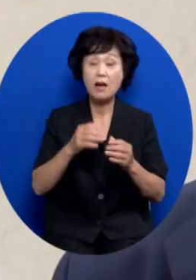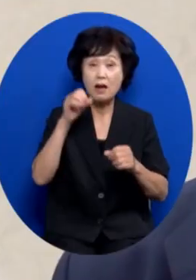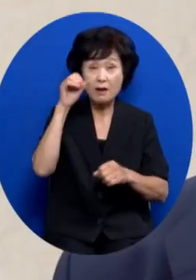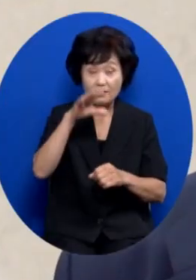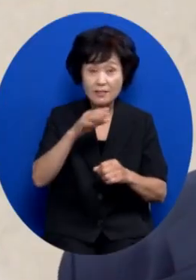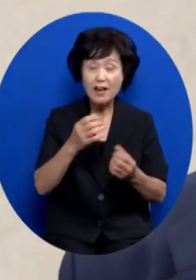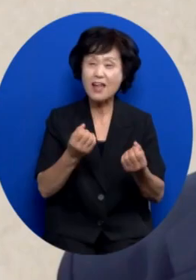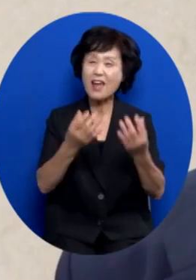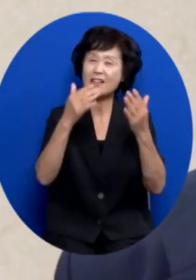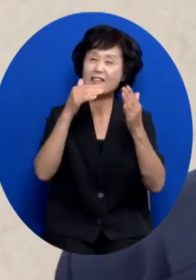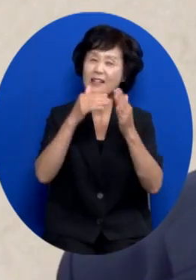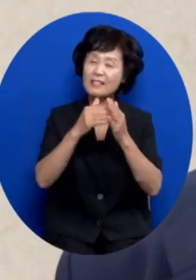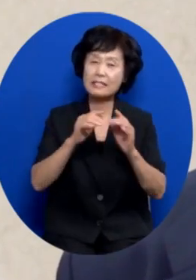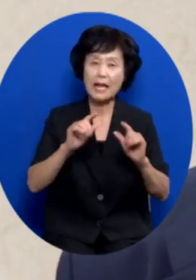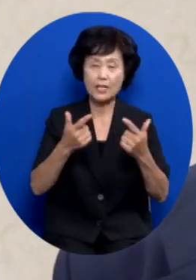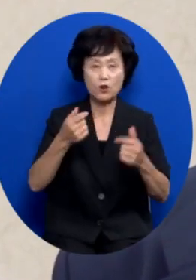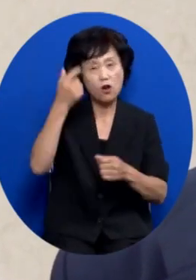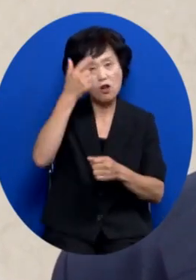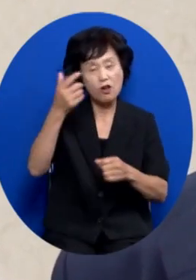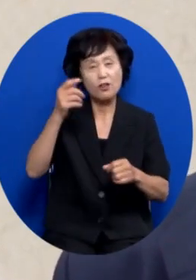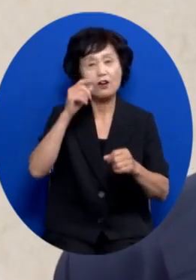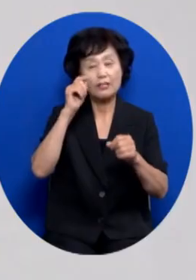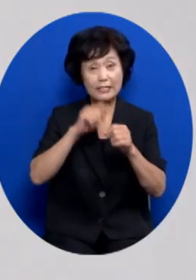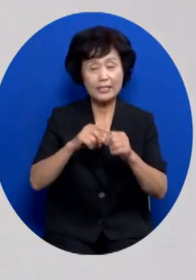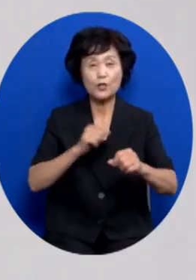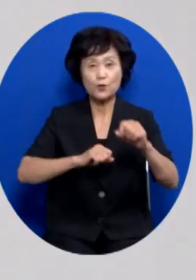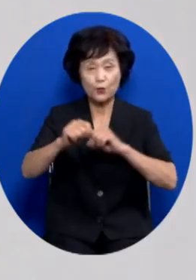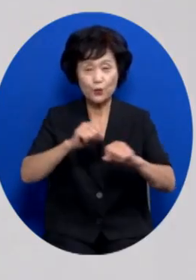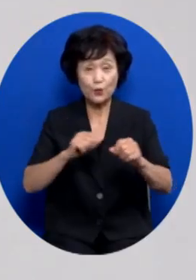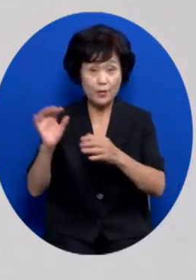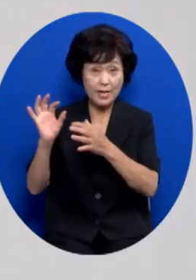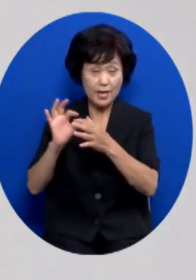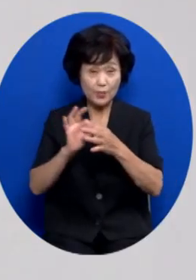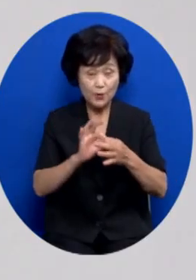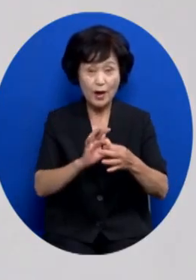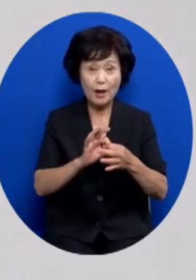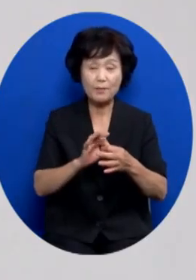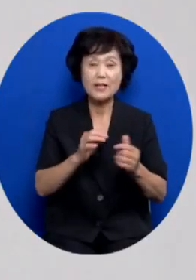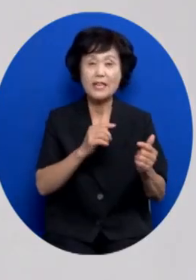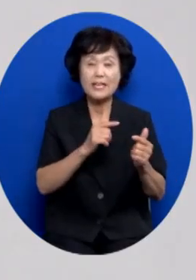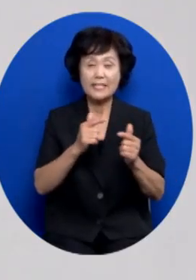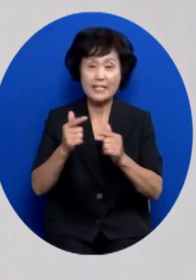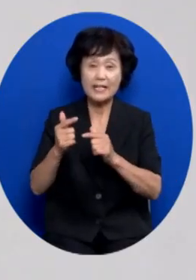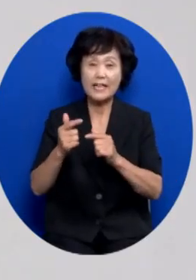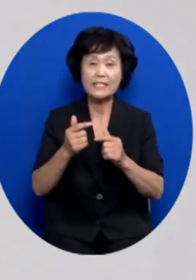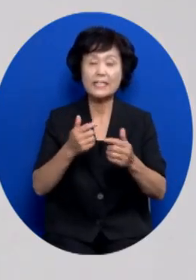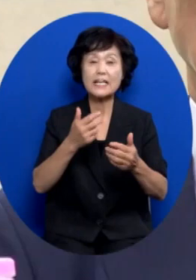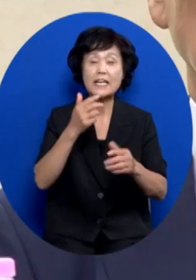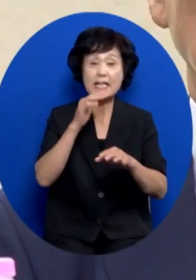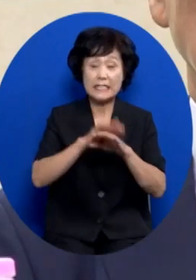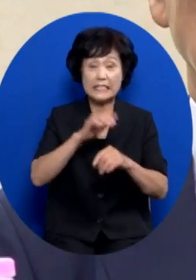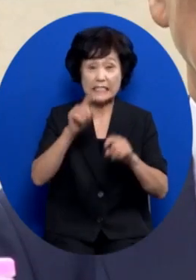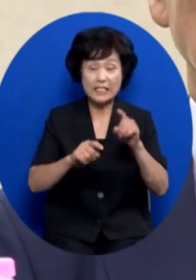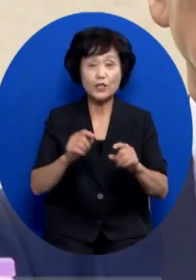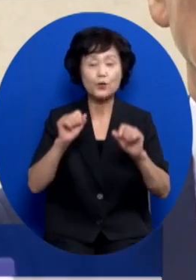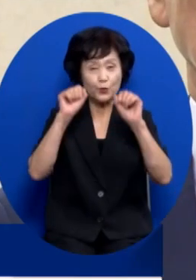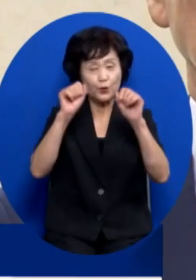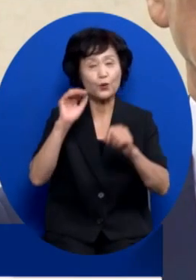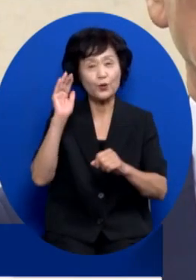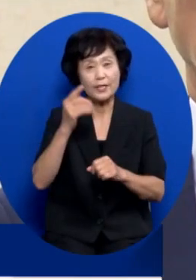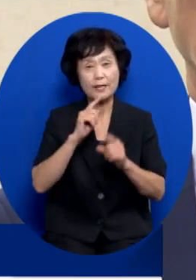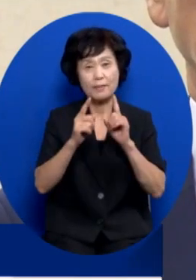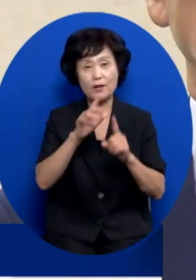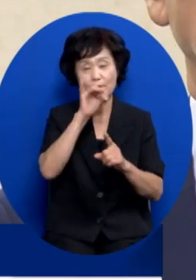않고 영적 운동이 될 수 있도록 개혁주의 생명신학 7대 실천운동을 순서에 녹여냈다고 밝혔습니다. 우리는